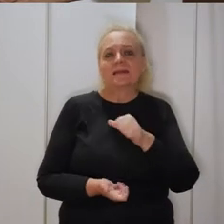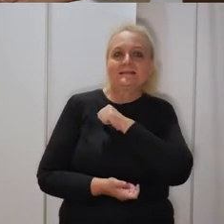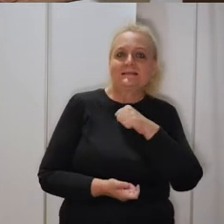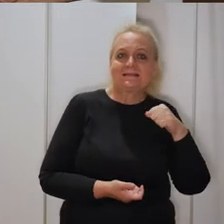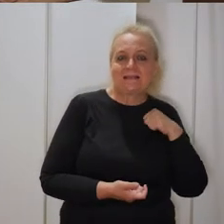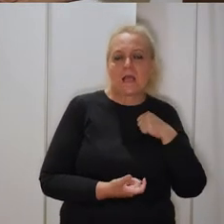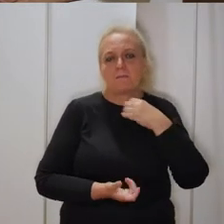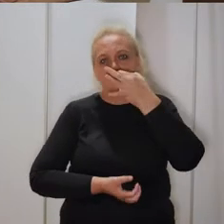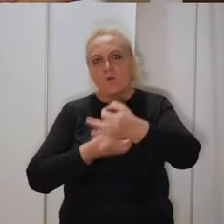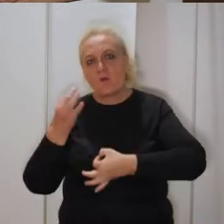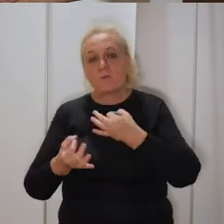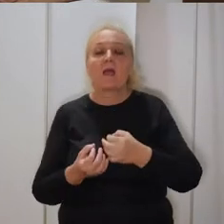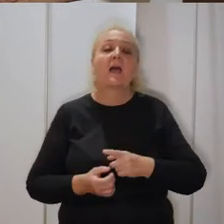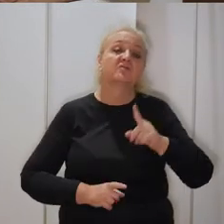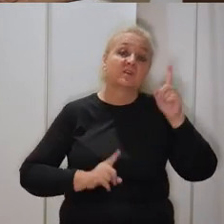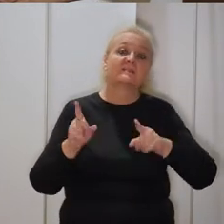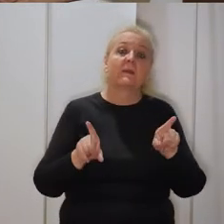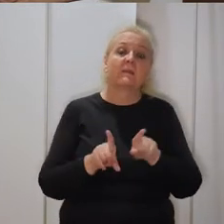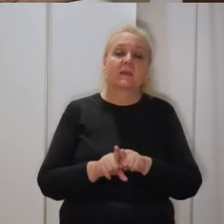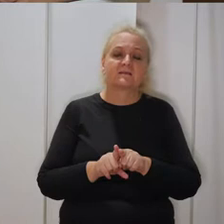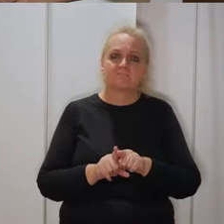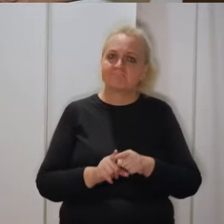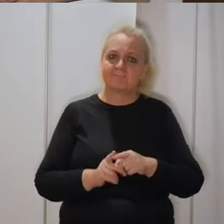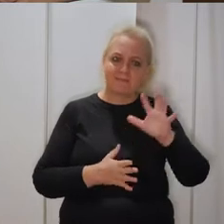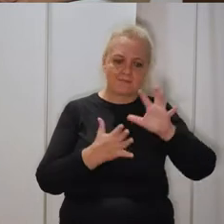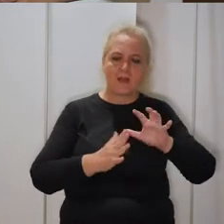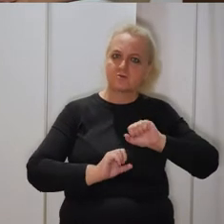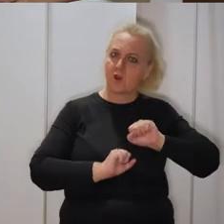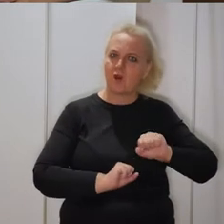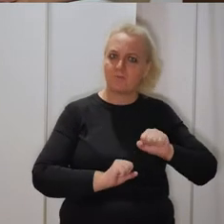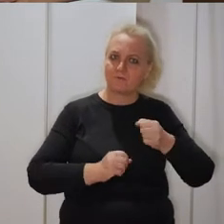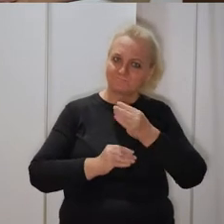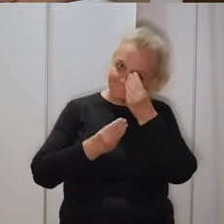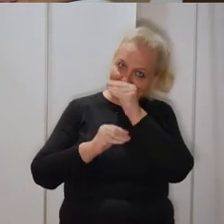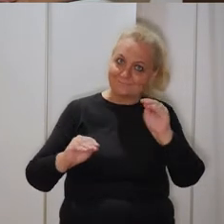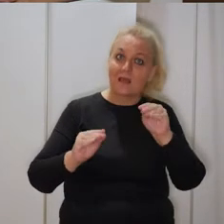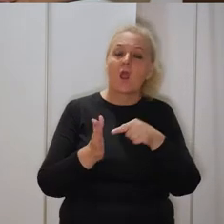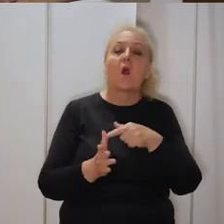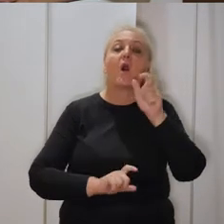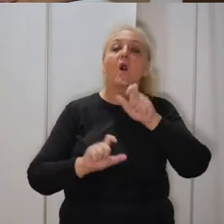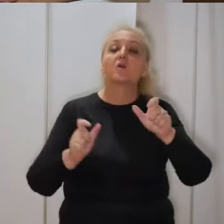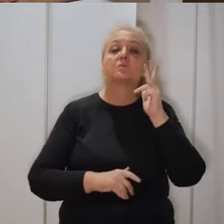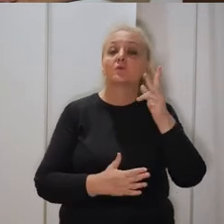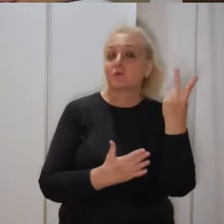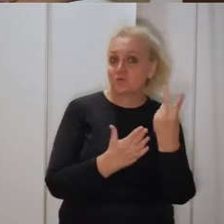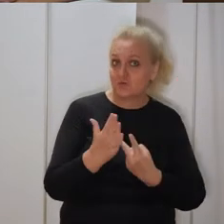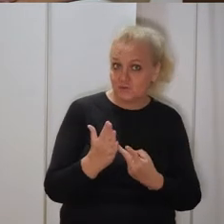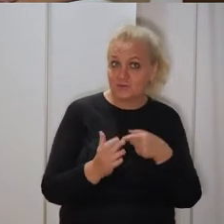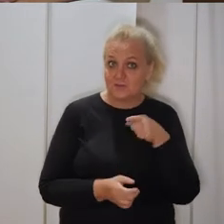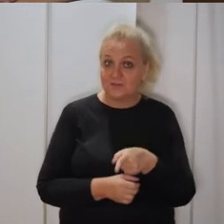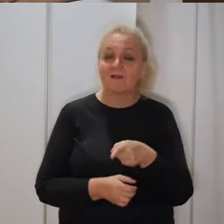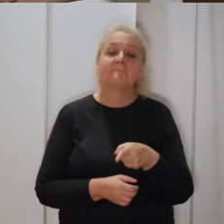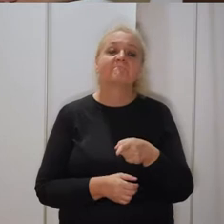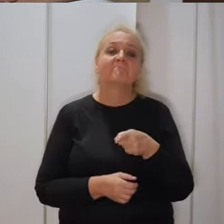tutaj opowiedzieć, czy czasem też obronić treść, bo osoby, które czytają,